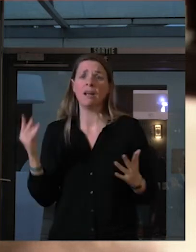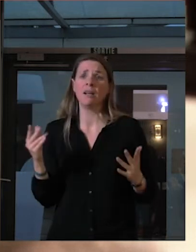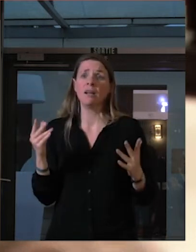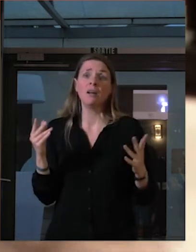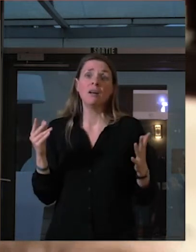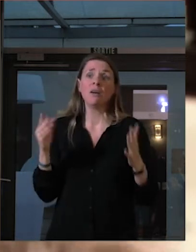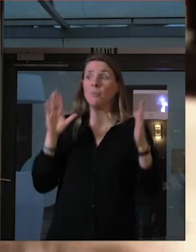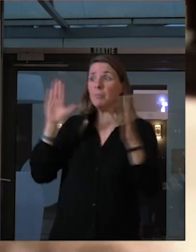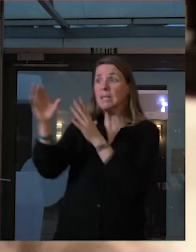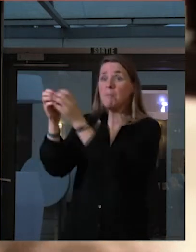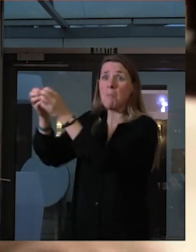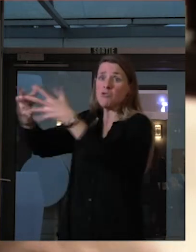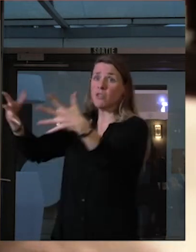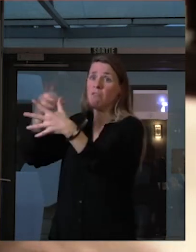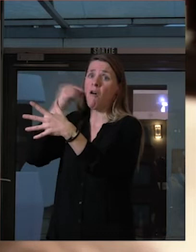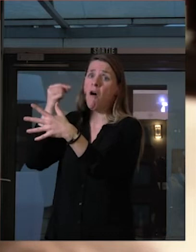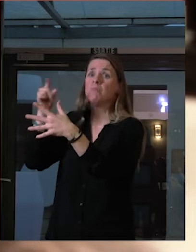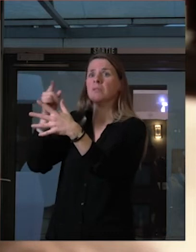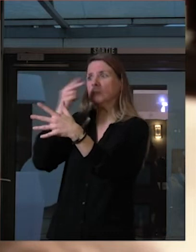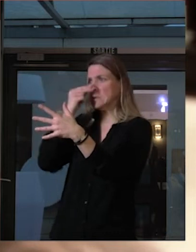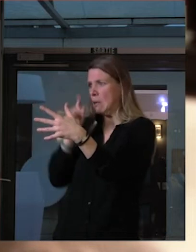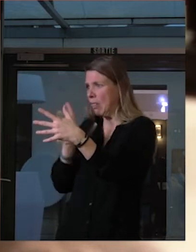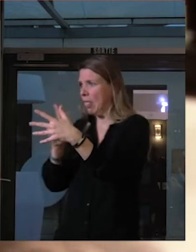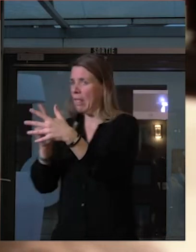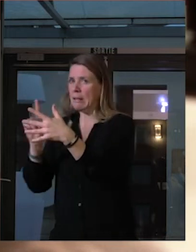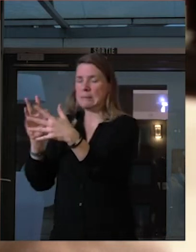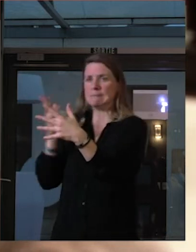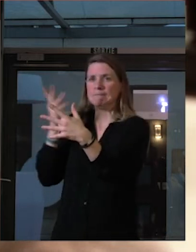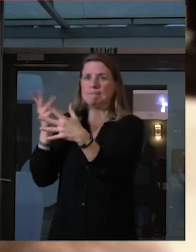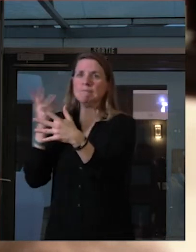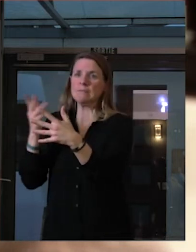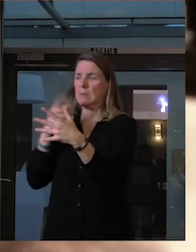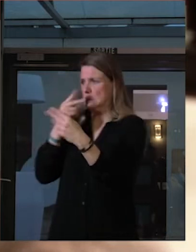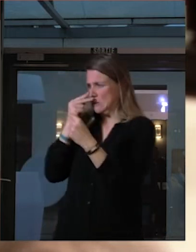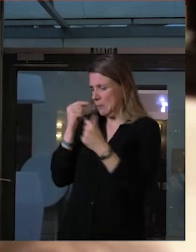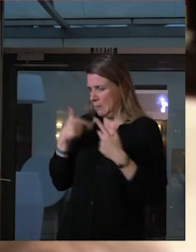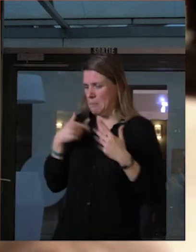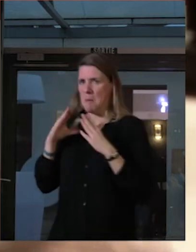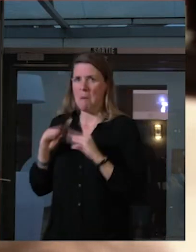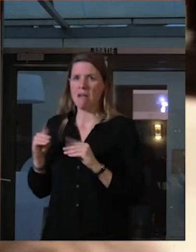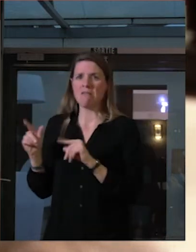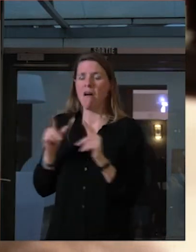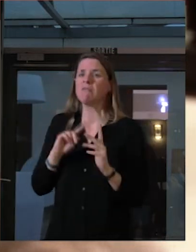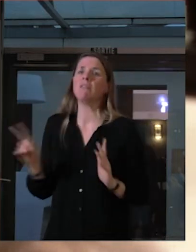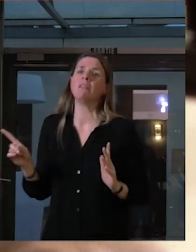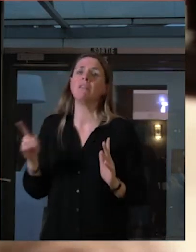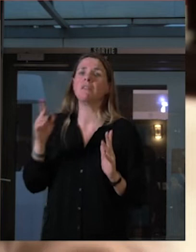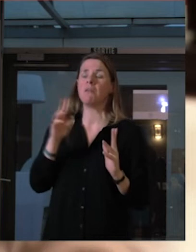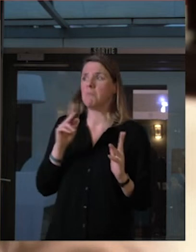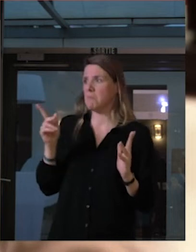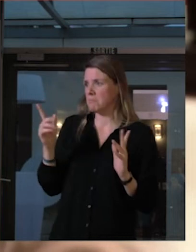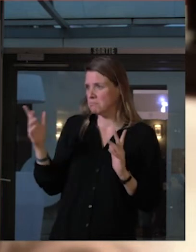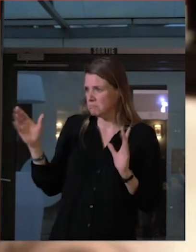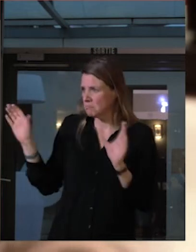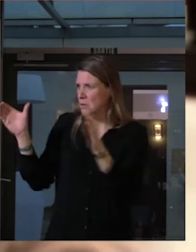peuplés majoritairement d'hommes, où il est évident que nous ne sommes pas à notre place. Et que donc, quand on arrive,